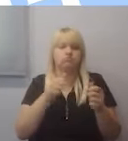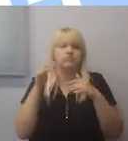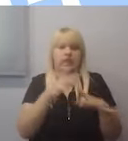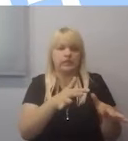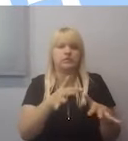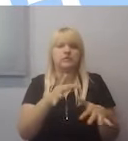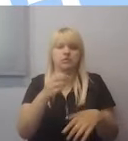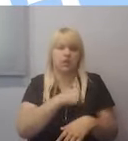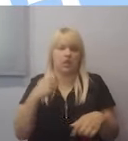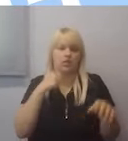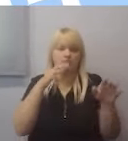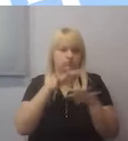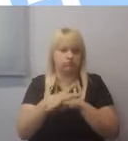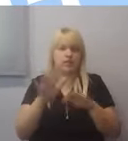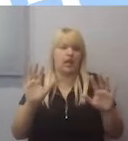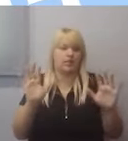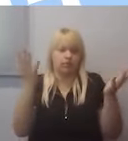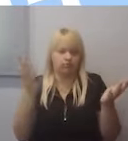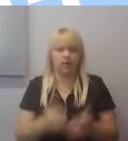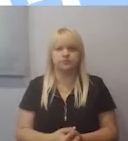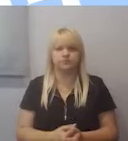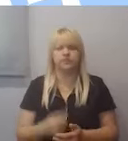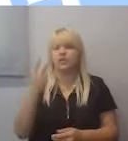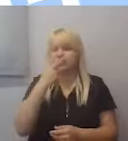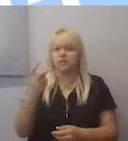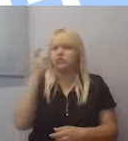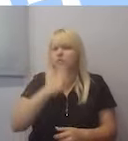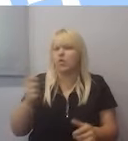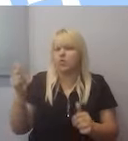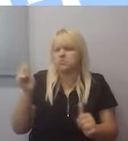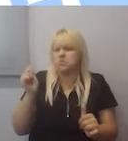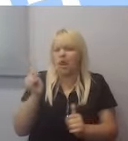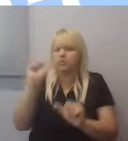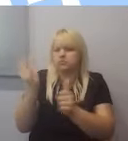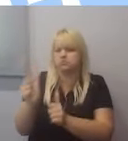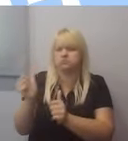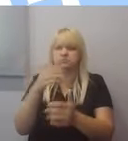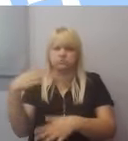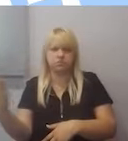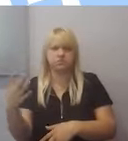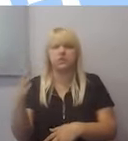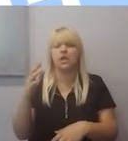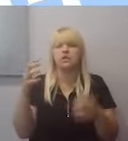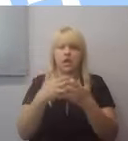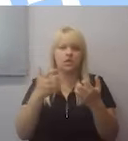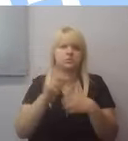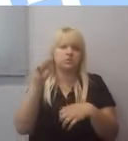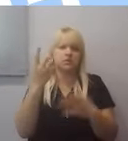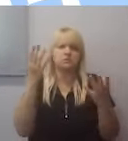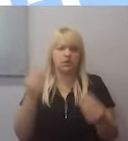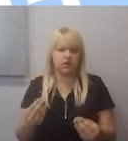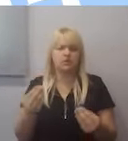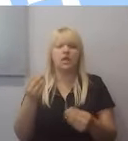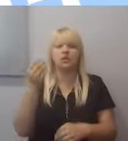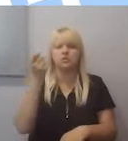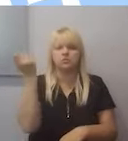tad ja mēs skatāmies no no formulas puses ja tad attiecīgi kara pirmā diena tas ko prezidents izsludināja kara laiku tad